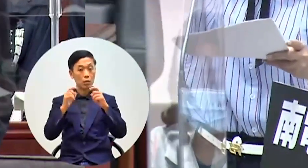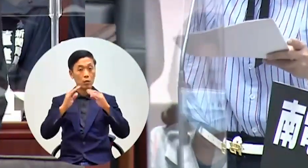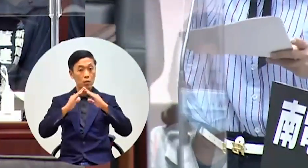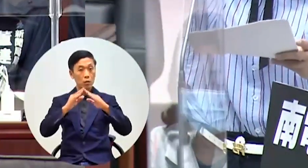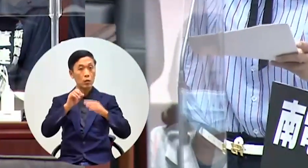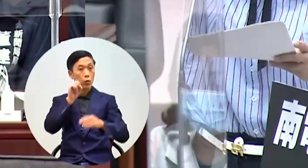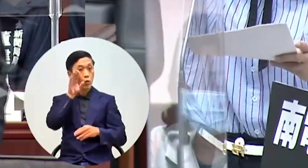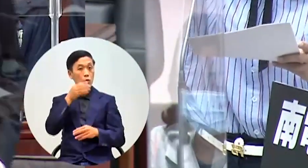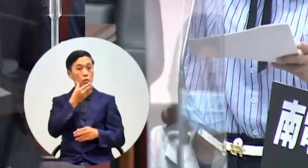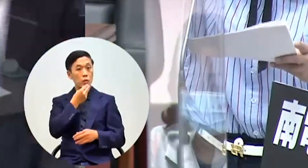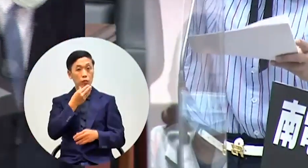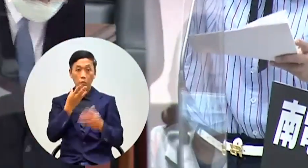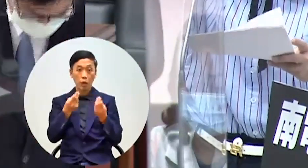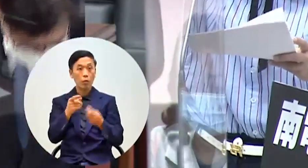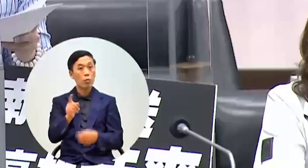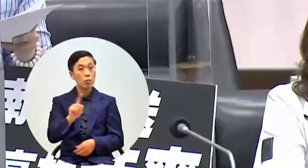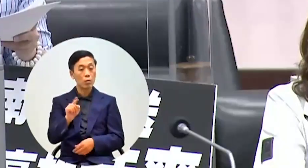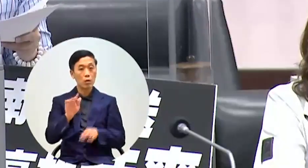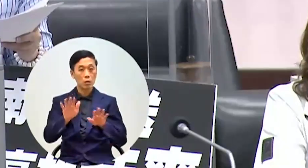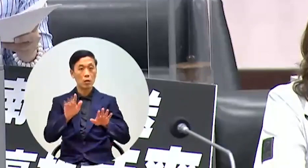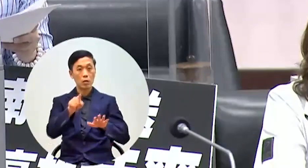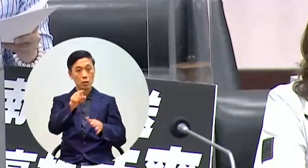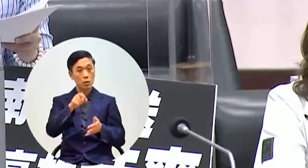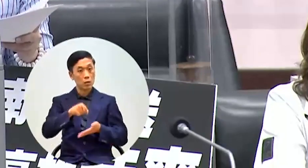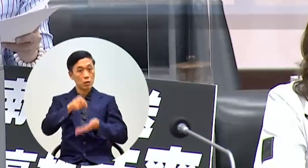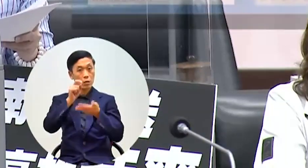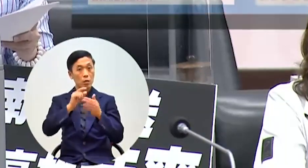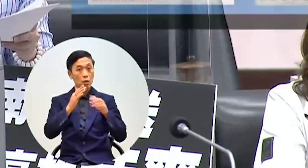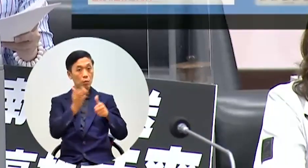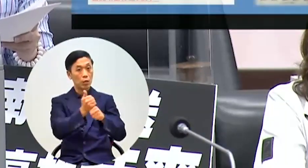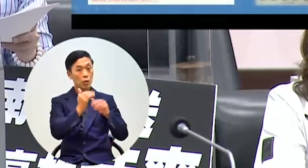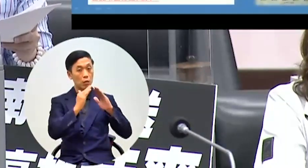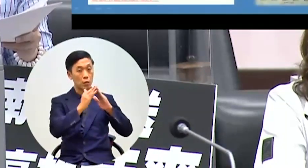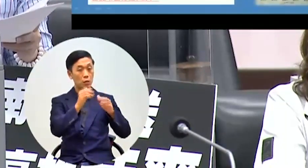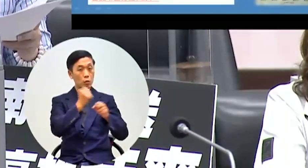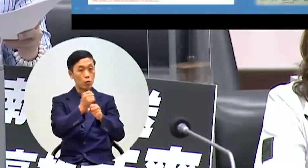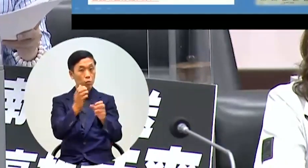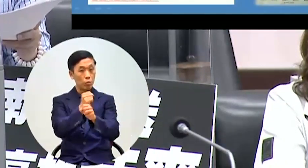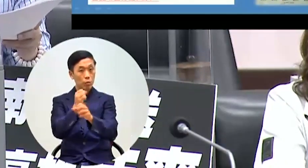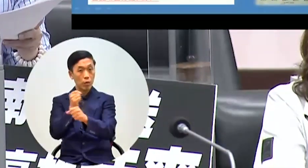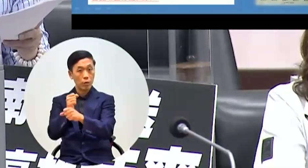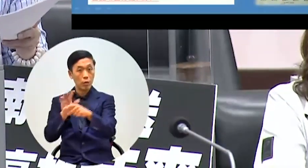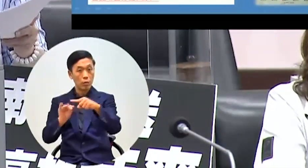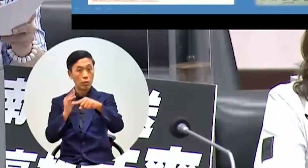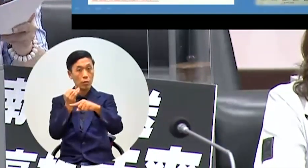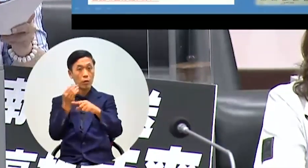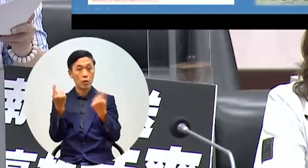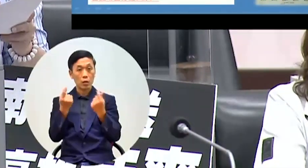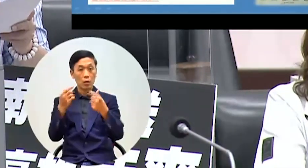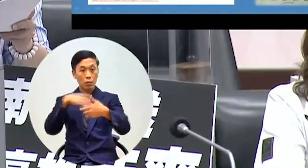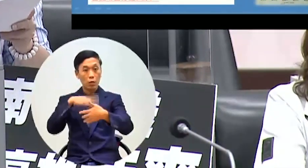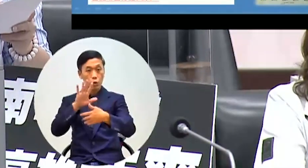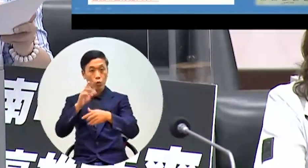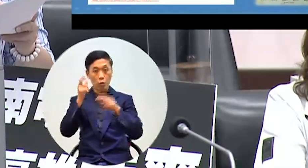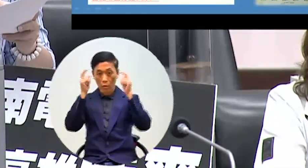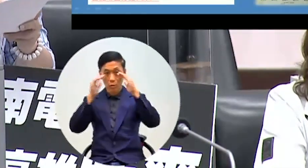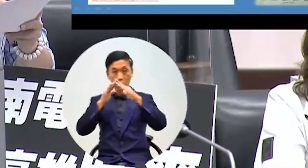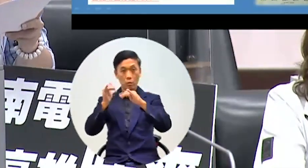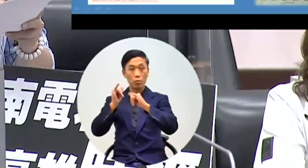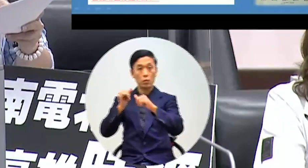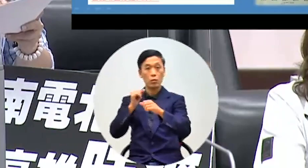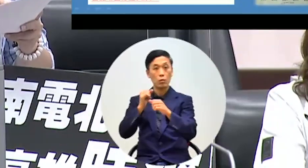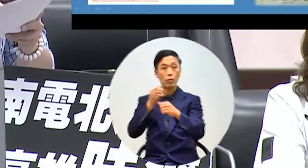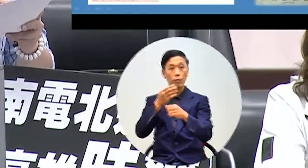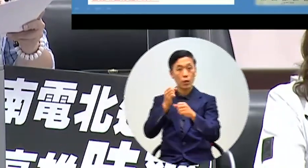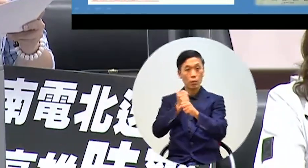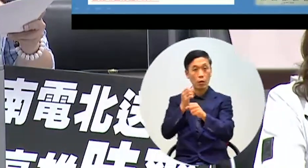坐。就像我们你今天提到的六都的失业率，包括我们高雄青年的失业率哈，启定你一直强